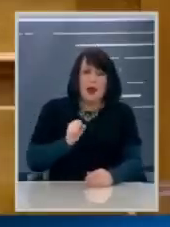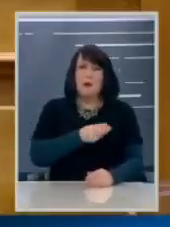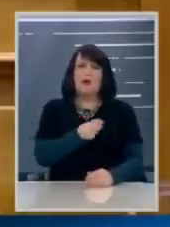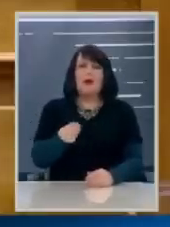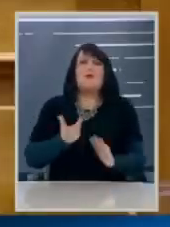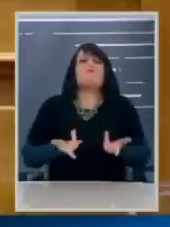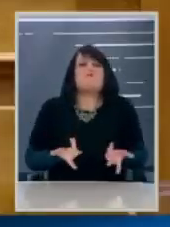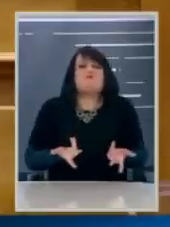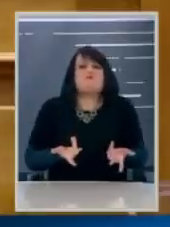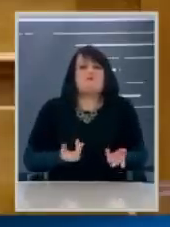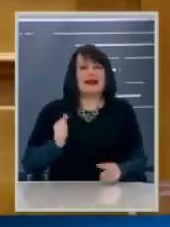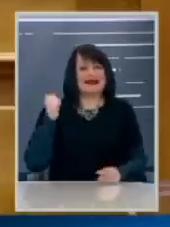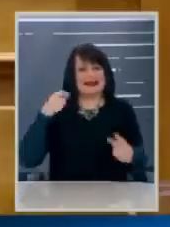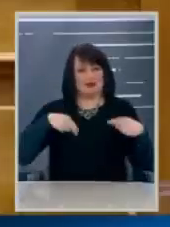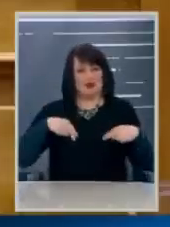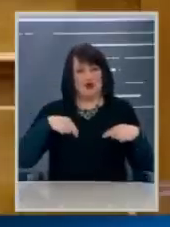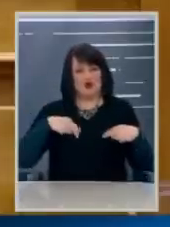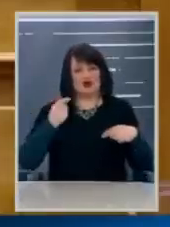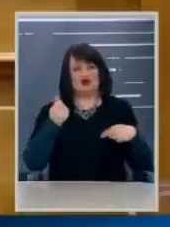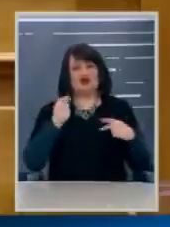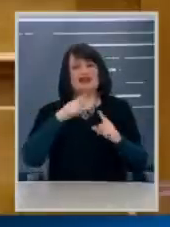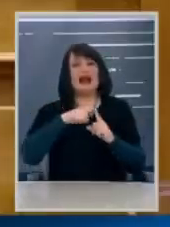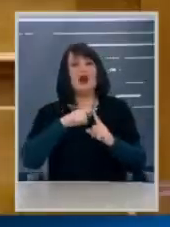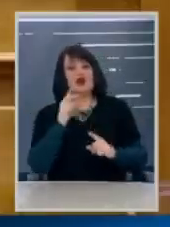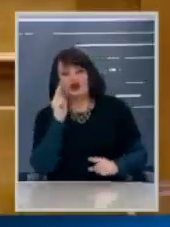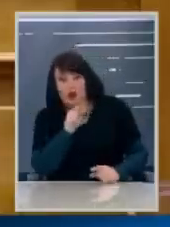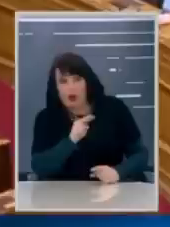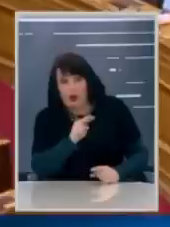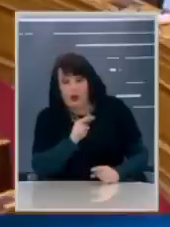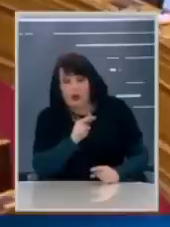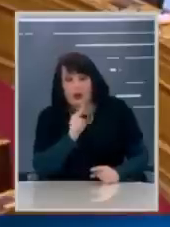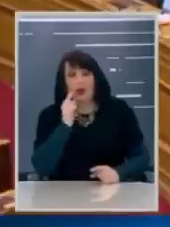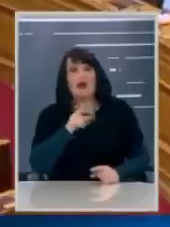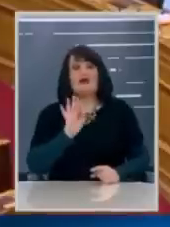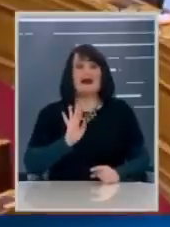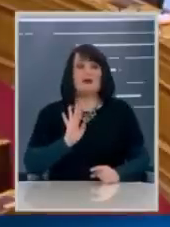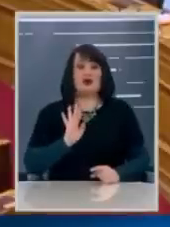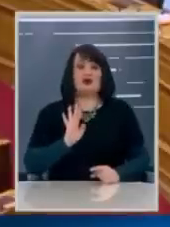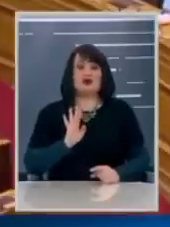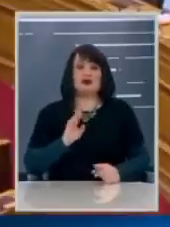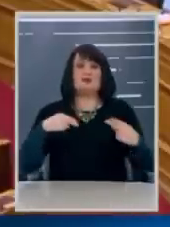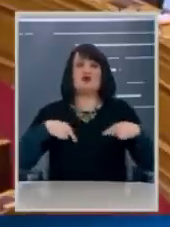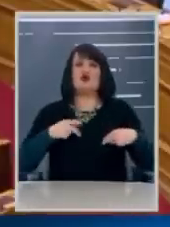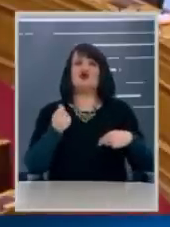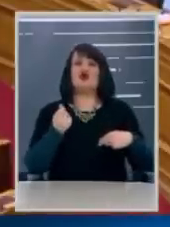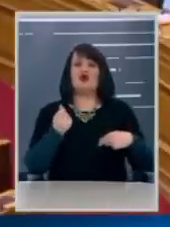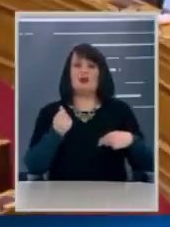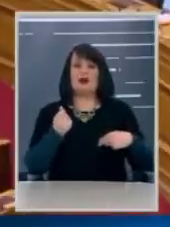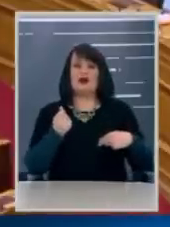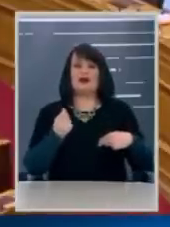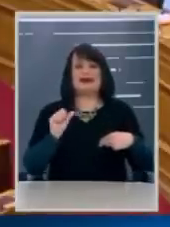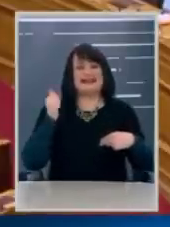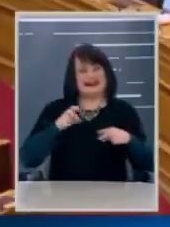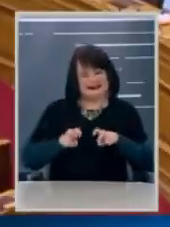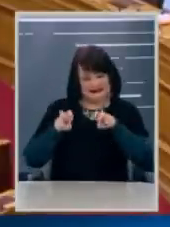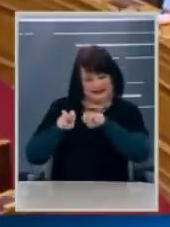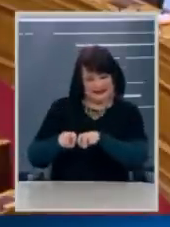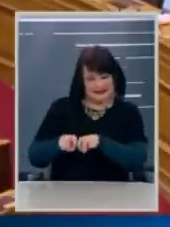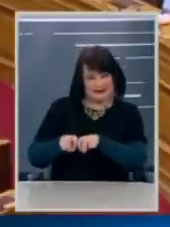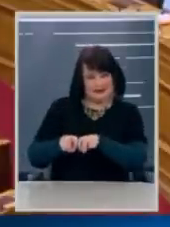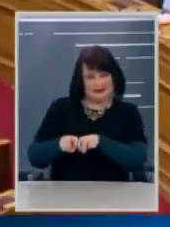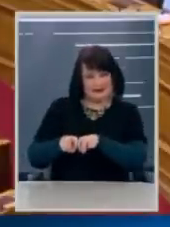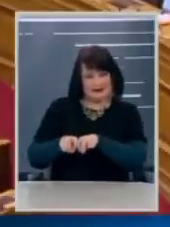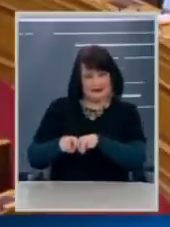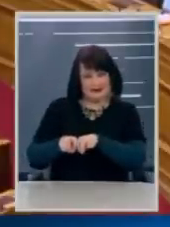έρχεται χθες ο κύριος Τσακαλώτος, είναι εδώ ο κύριος Τσακαλώτος, δεν ξέρω αν είναι εδώ ο κύριος Τσακαλώτος, γιατί κάθισα χθες δίπλα του, αλλά για